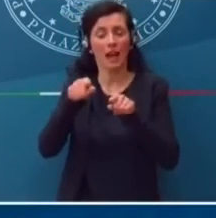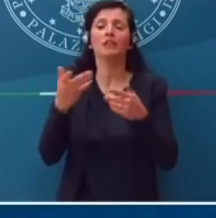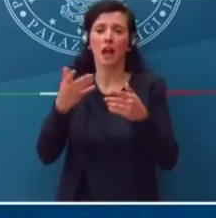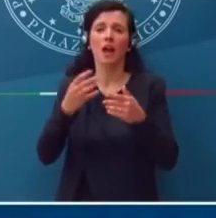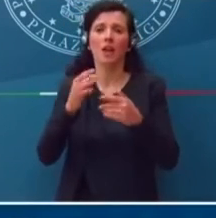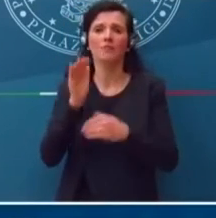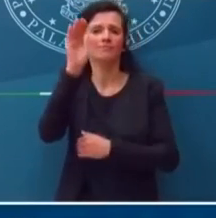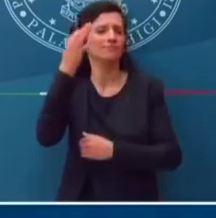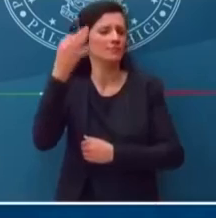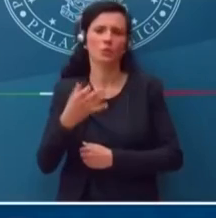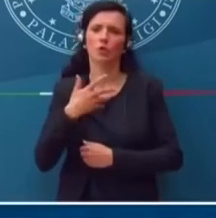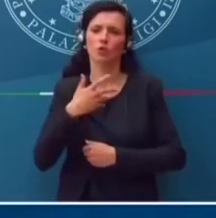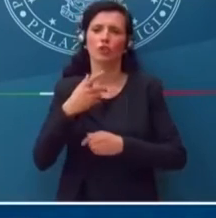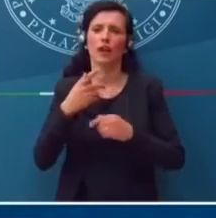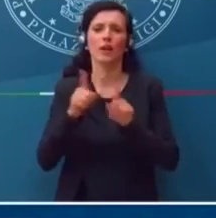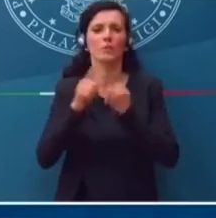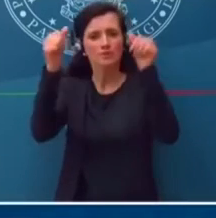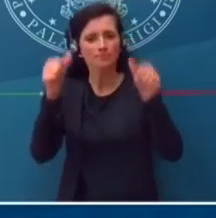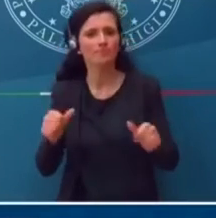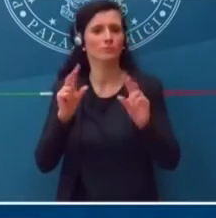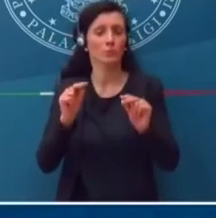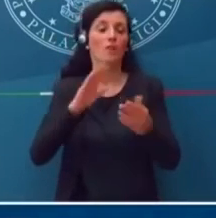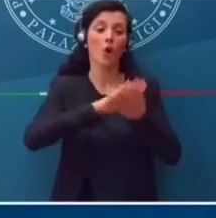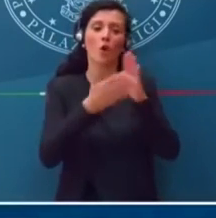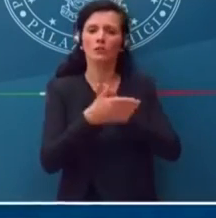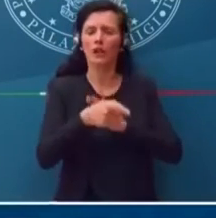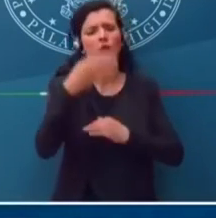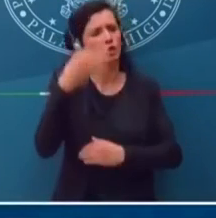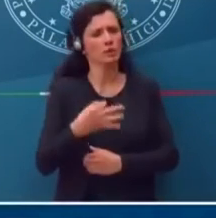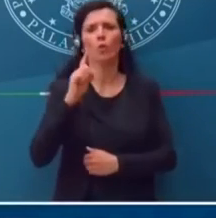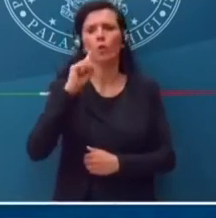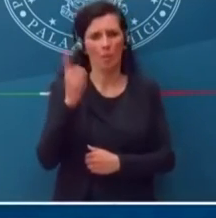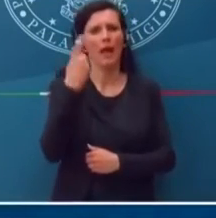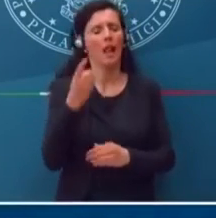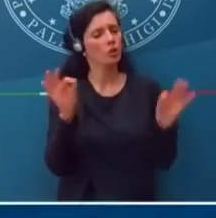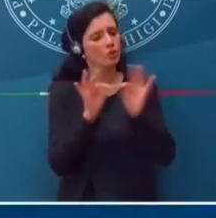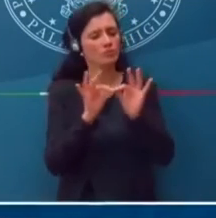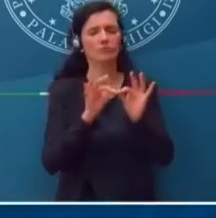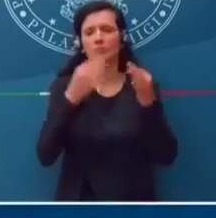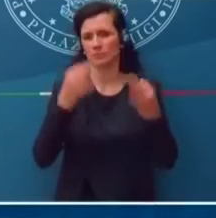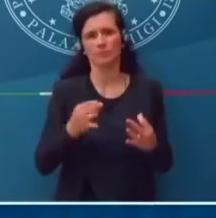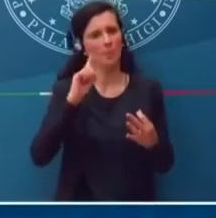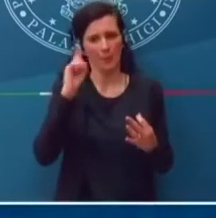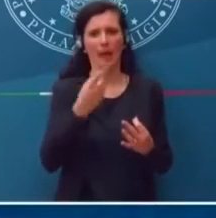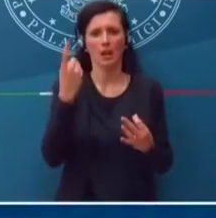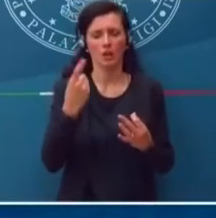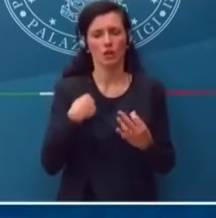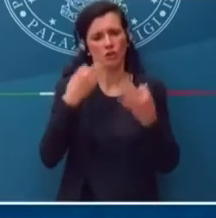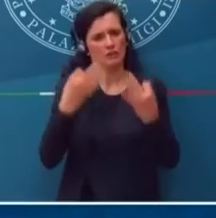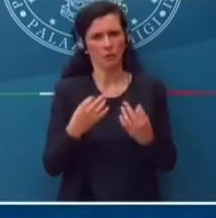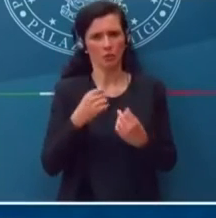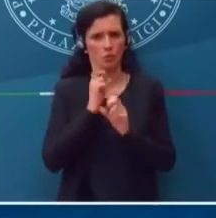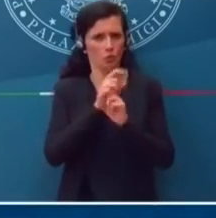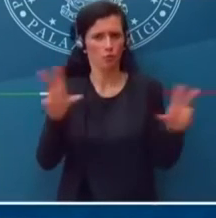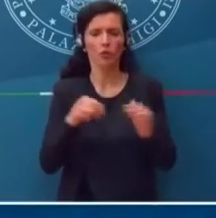venire e vi assicuro i contratti saranno fatti meglio. Questo. Poi ci sono state le